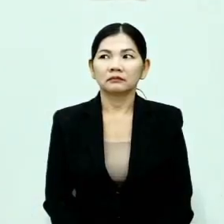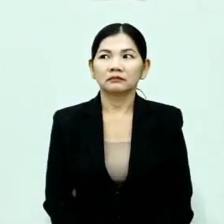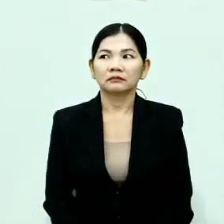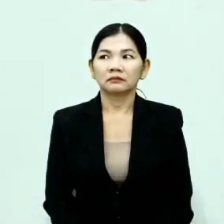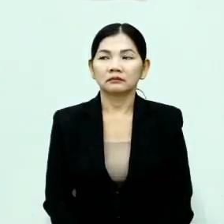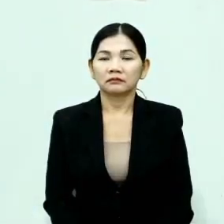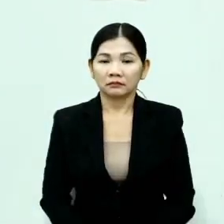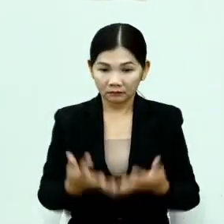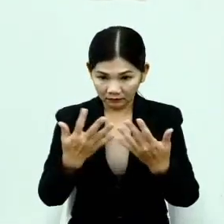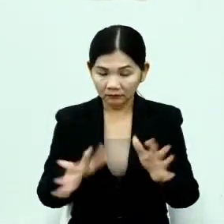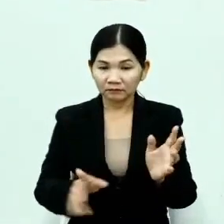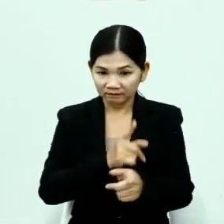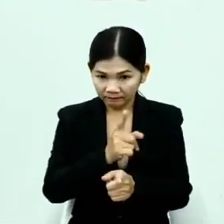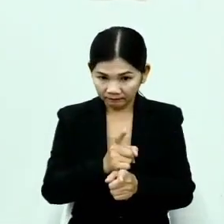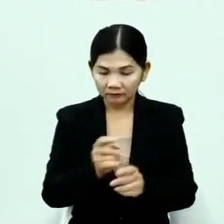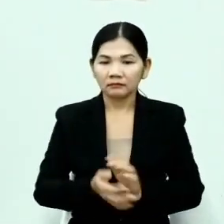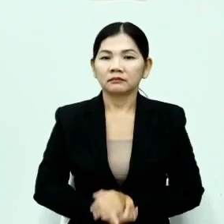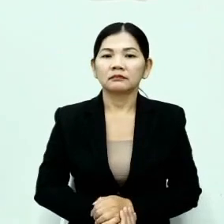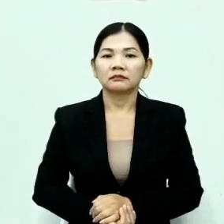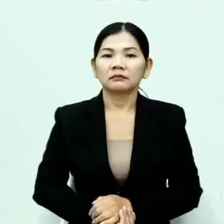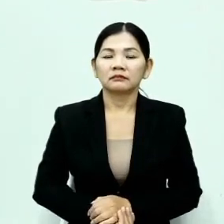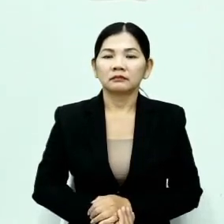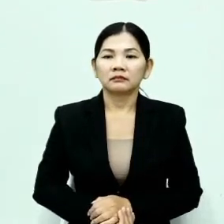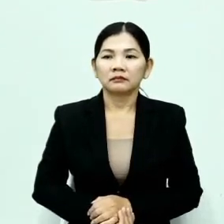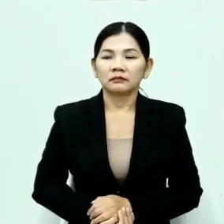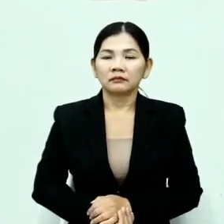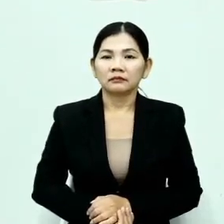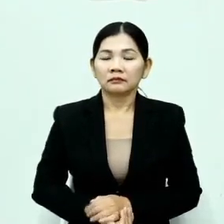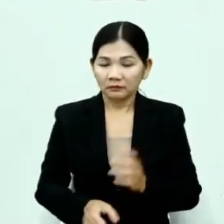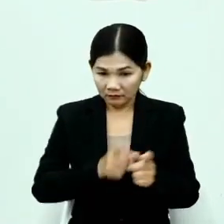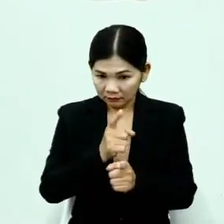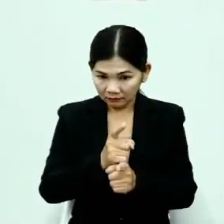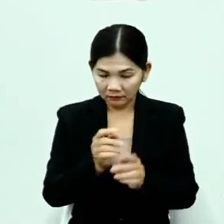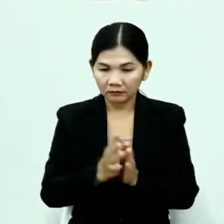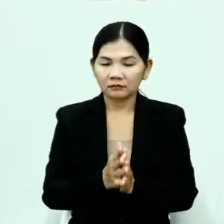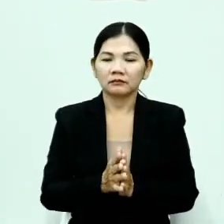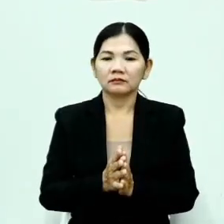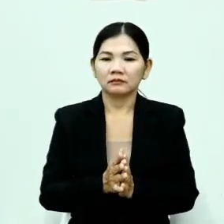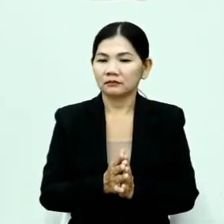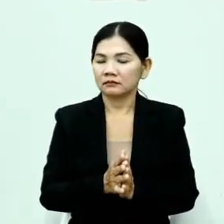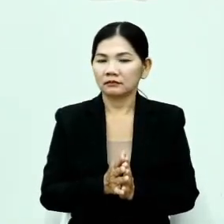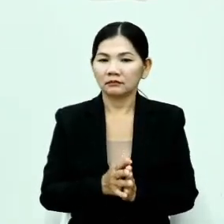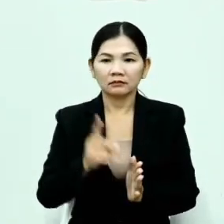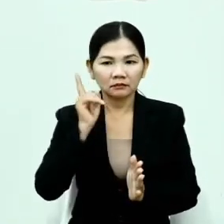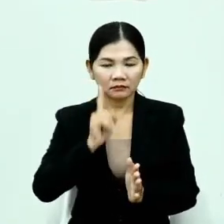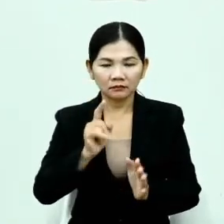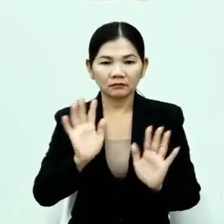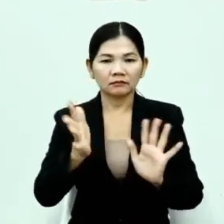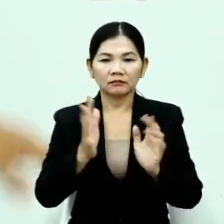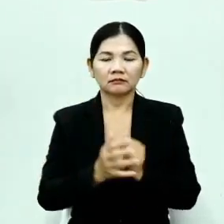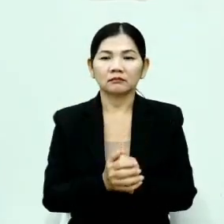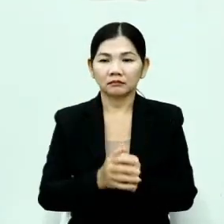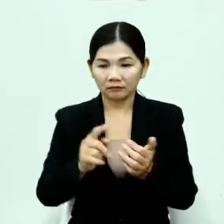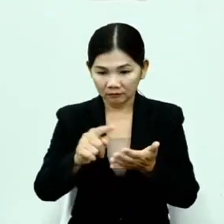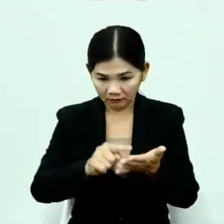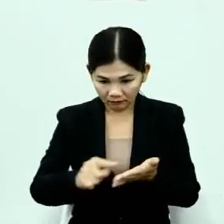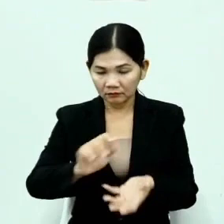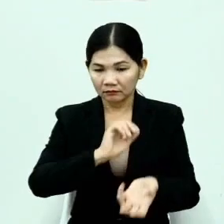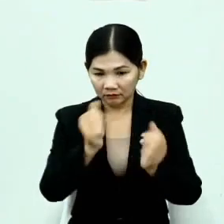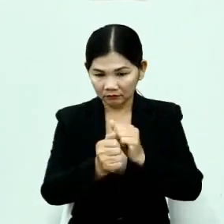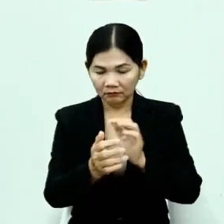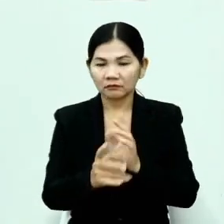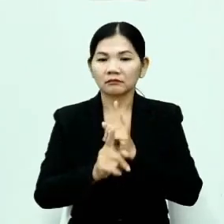ចាត្រឹមត្រូវឯងកូនកូនមើលមើលចាត្រូវចំណែកកូនណាដែលមិនទាន់ត្រឹមត្រូវល្អទេកូនអាចកាសតម្រូវឲ្យ